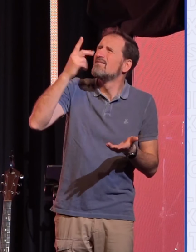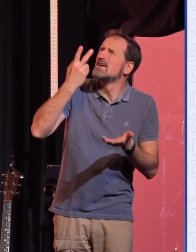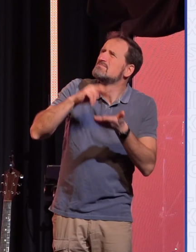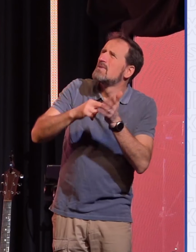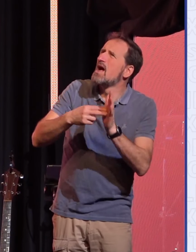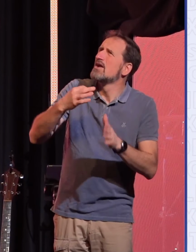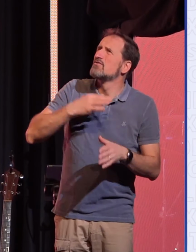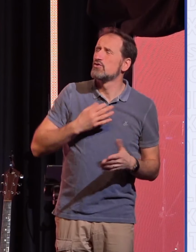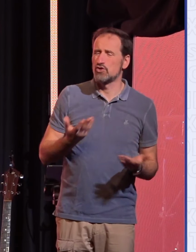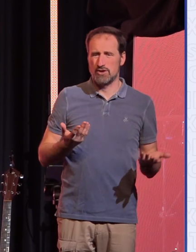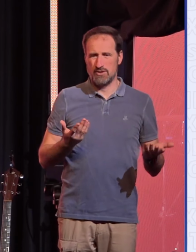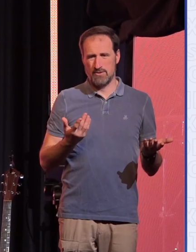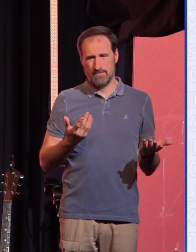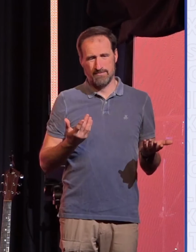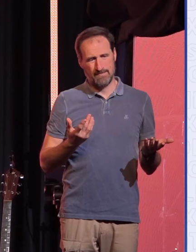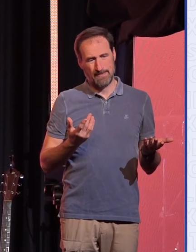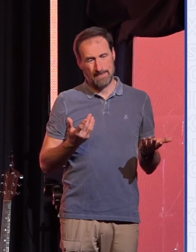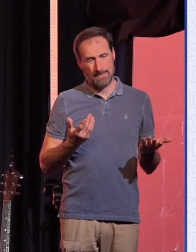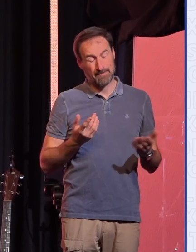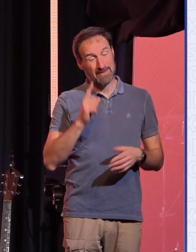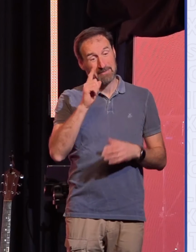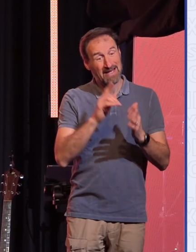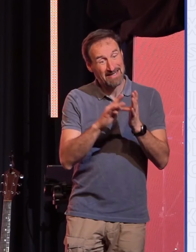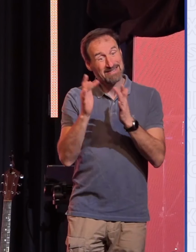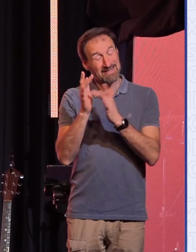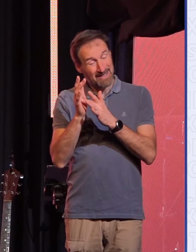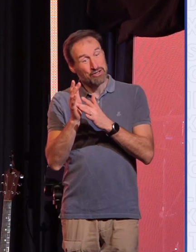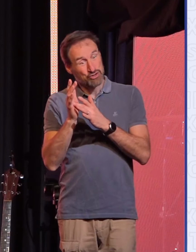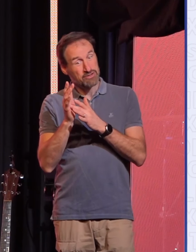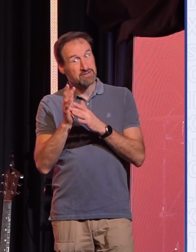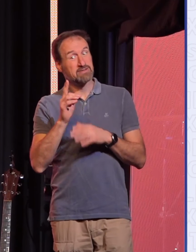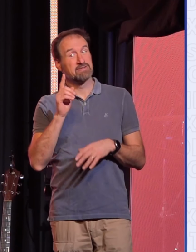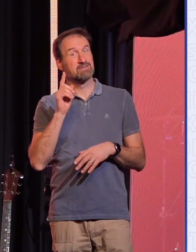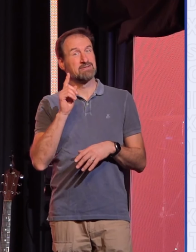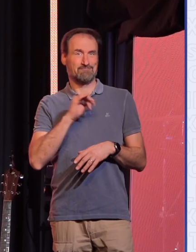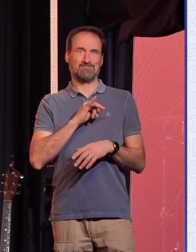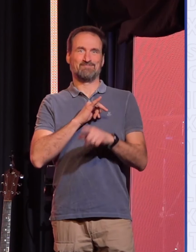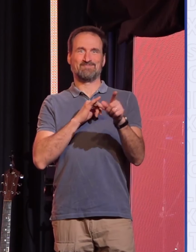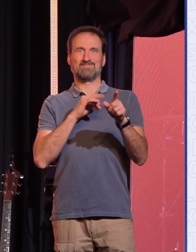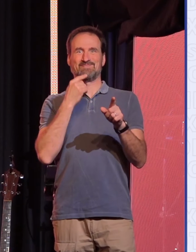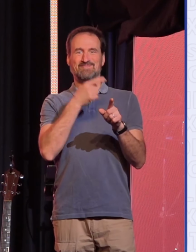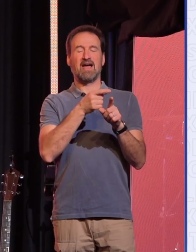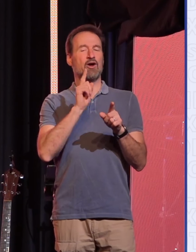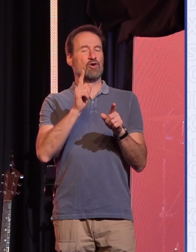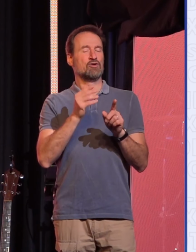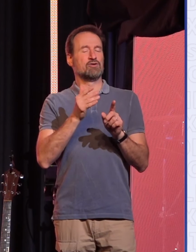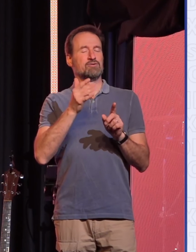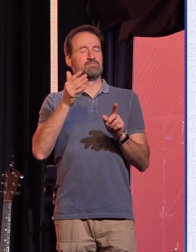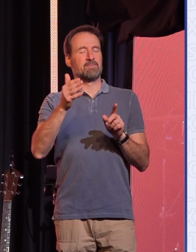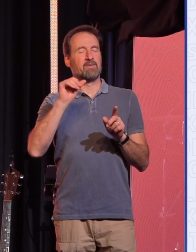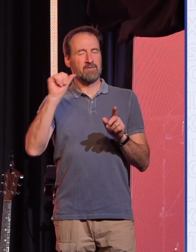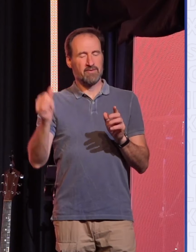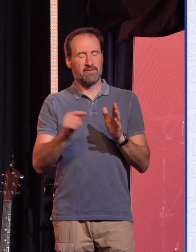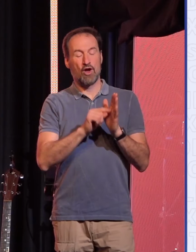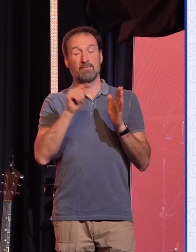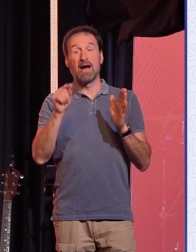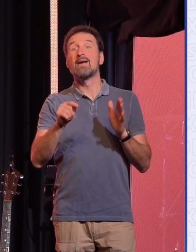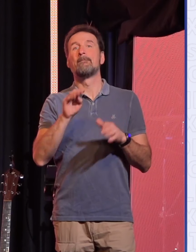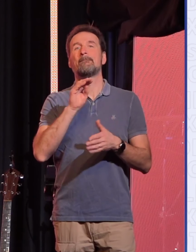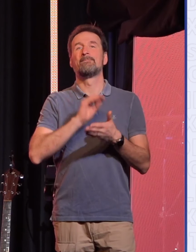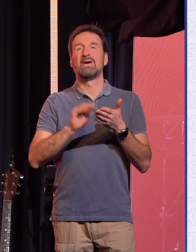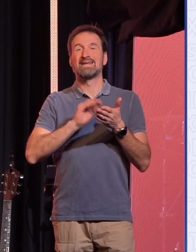Aber Jesus hat im Endeffekt oben auch schon was anderes gesagt, was er an einer anderen Stelle auch noch, was ich nochmal aufgreifen möchte. Und das steht auch in